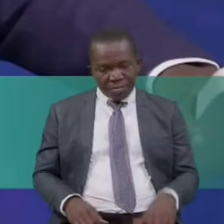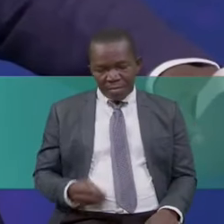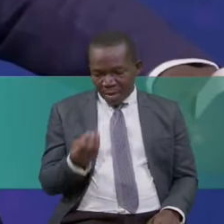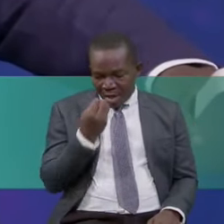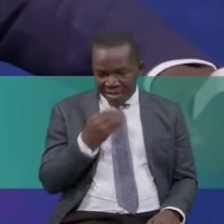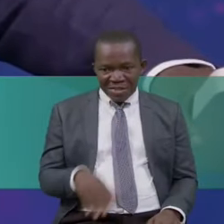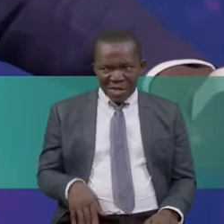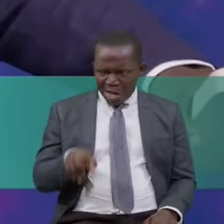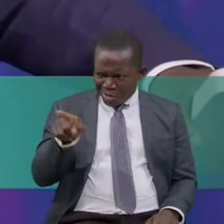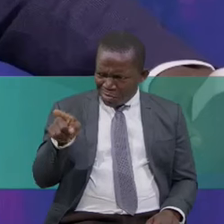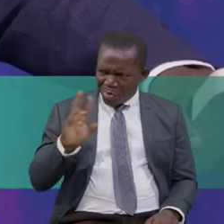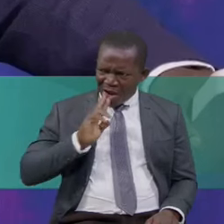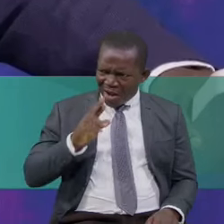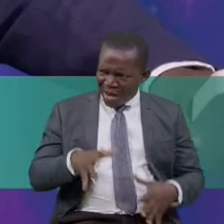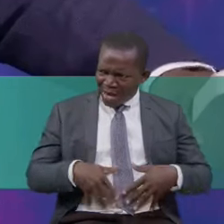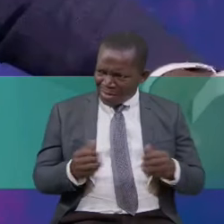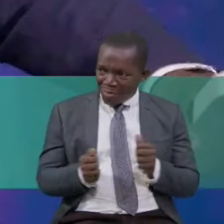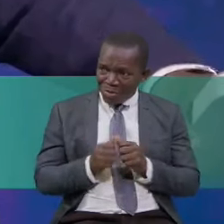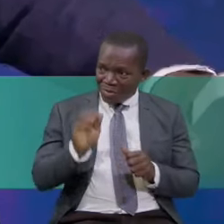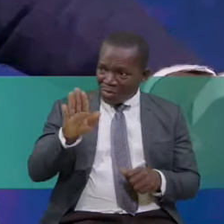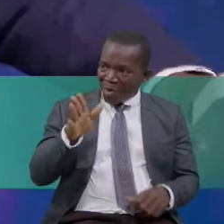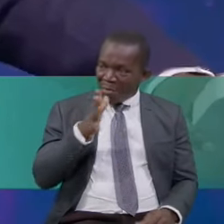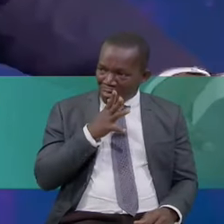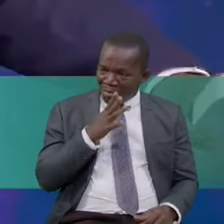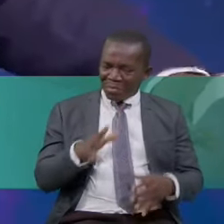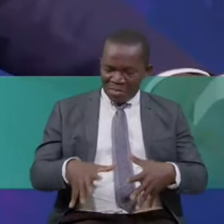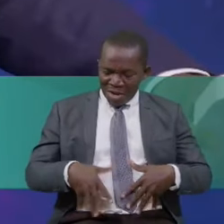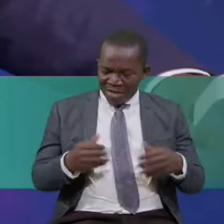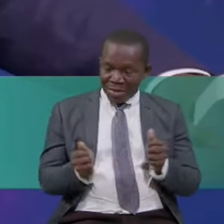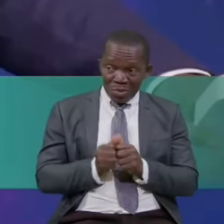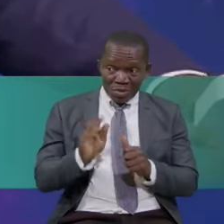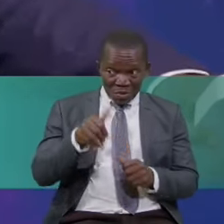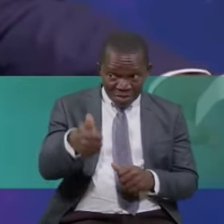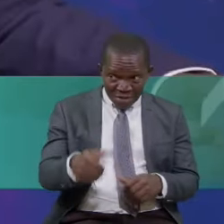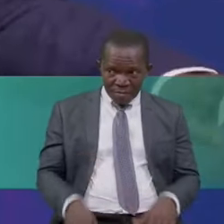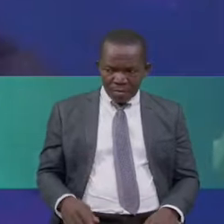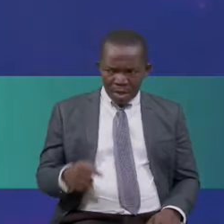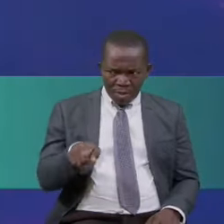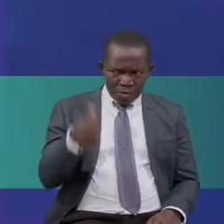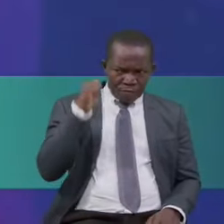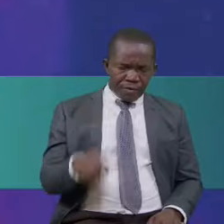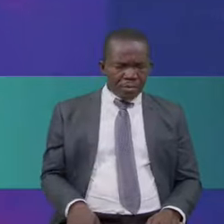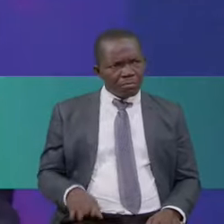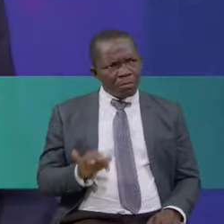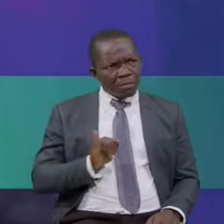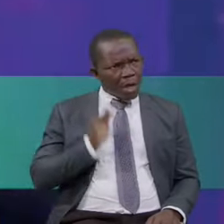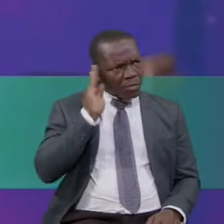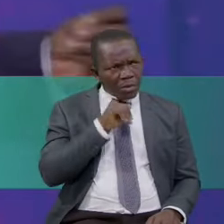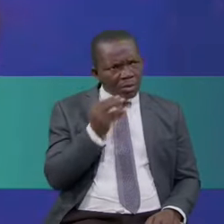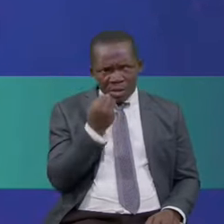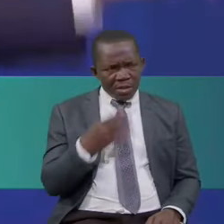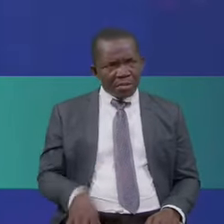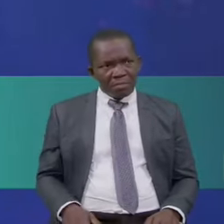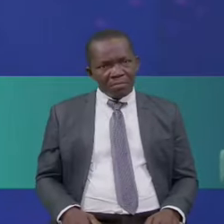contre maman et tu es fâché contre toi-même et tu dis je ne veux ne pas manger ta nourriture et tu prends ce